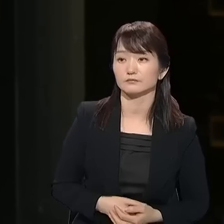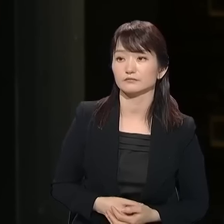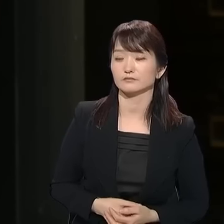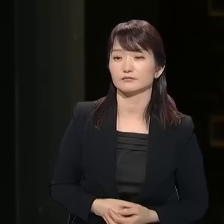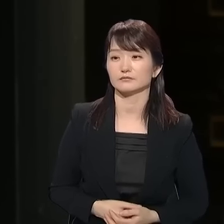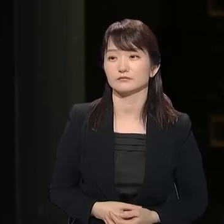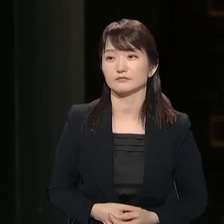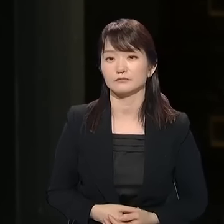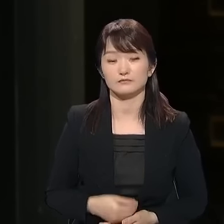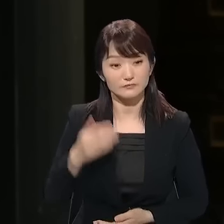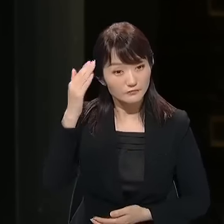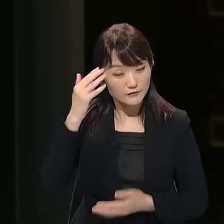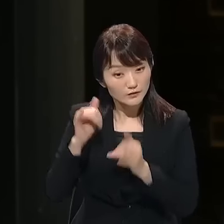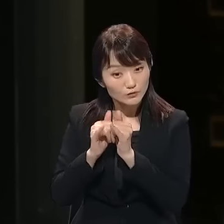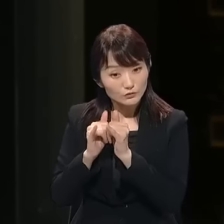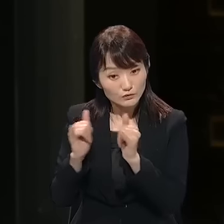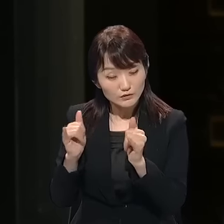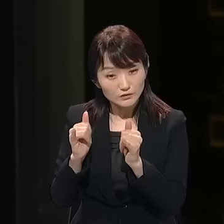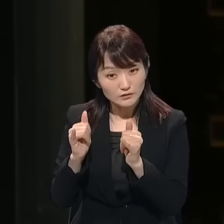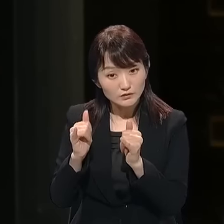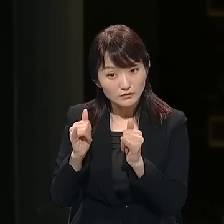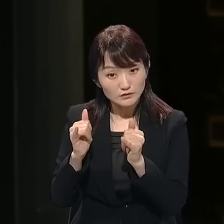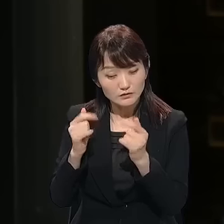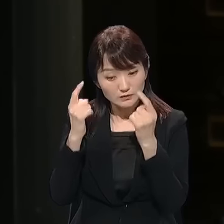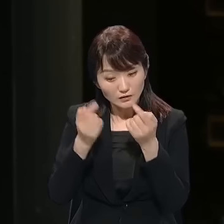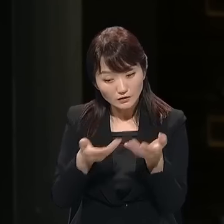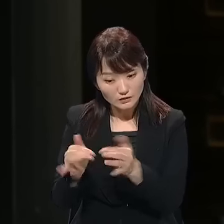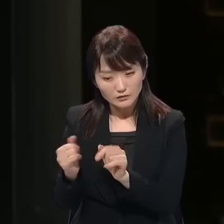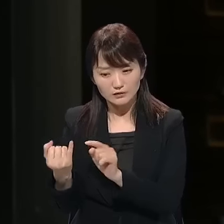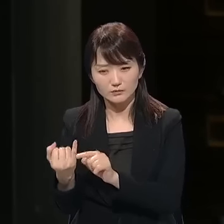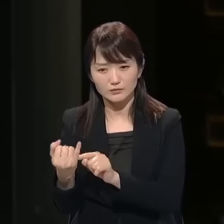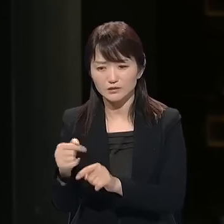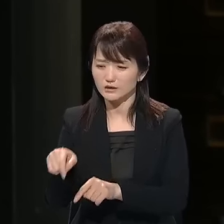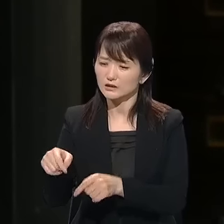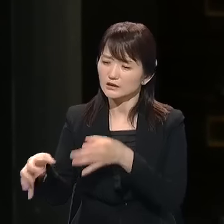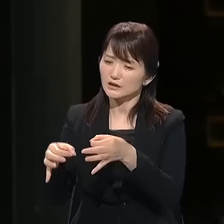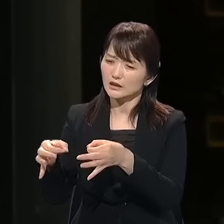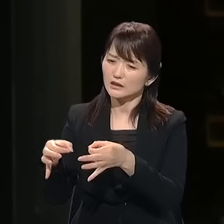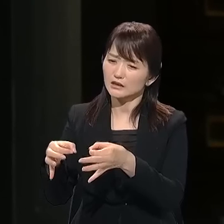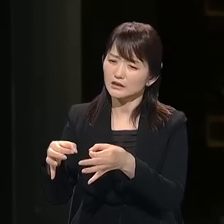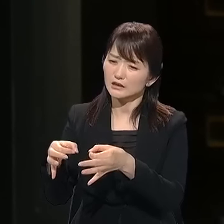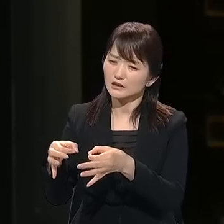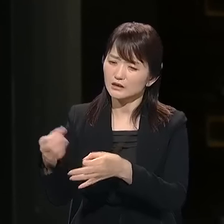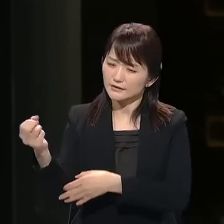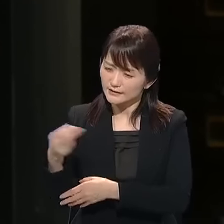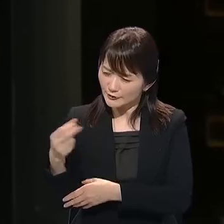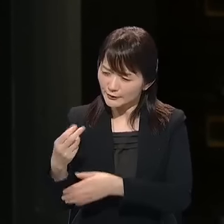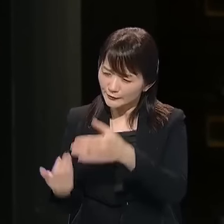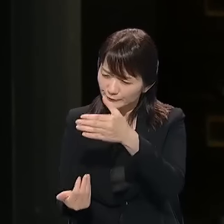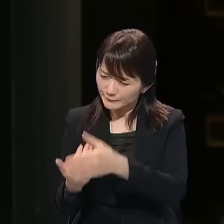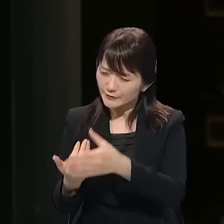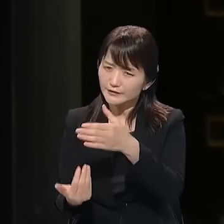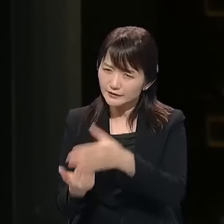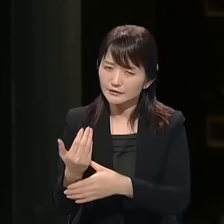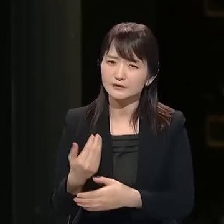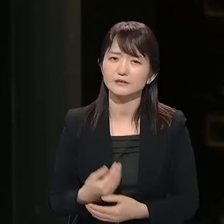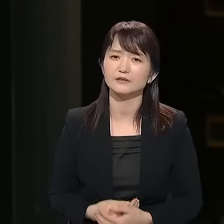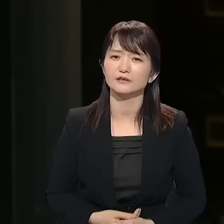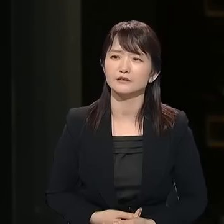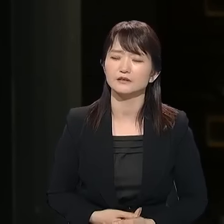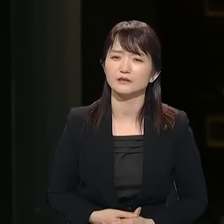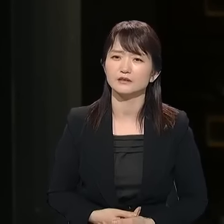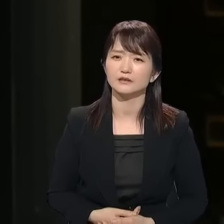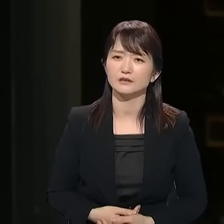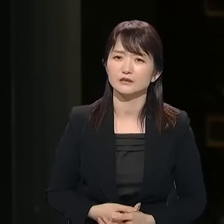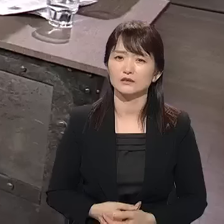관광객 안내원이 이 가게에서 유독 이런 일이 잦다 이런 말이 방금 들으셨잖아요. 예, 튀어나왔습니다. 예, 그렇습니다. 이제 환불을